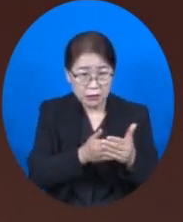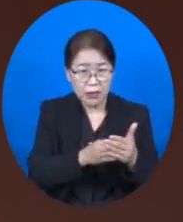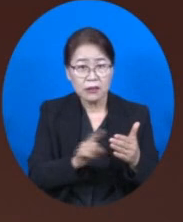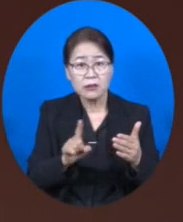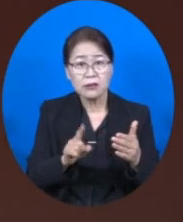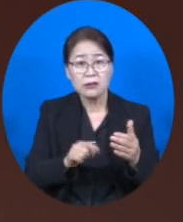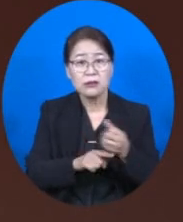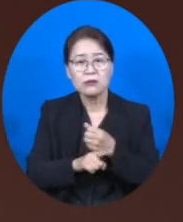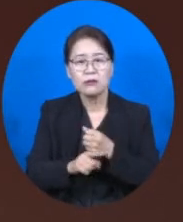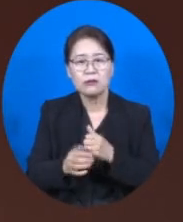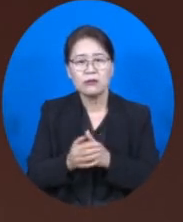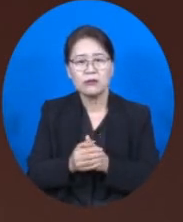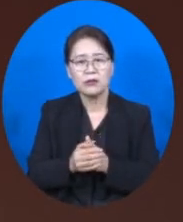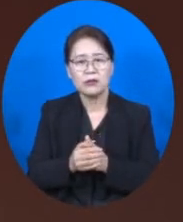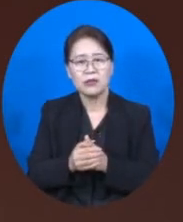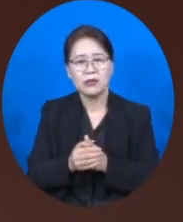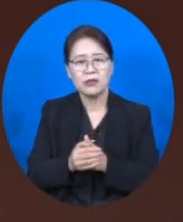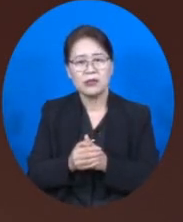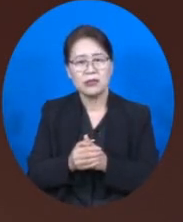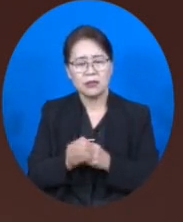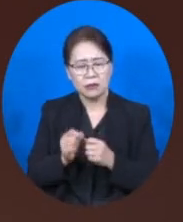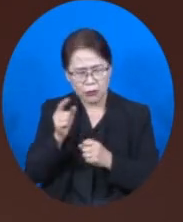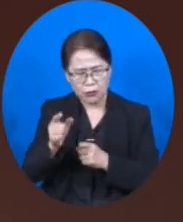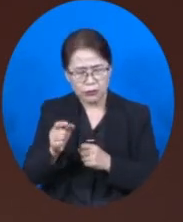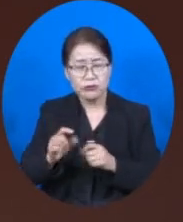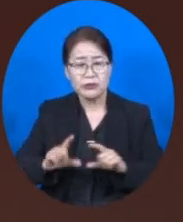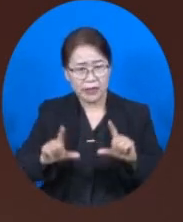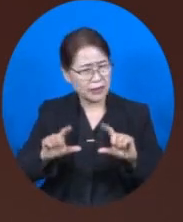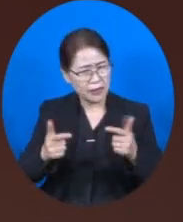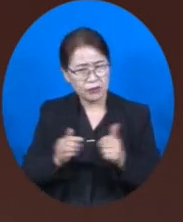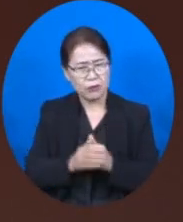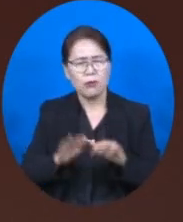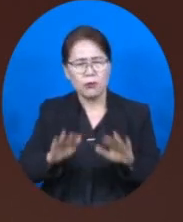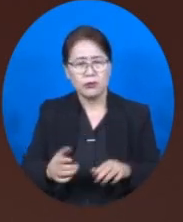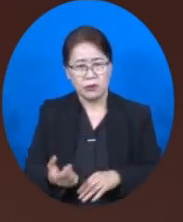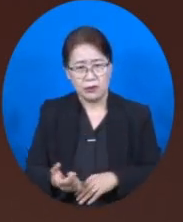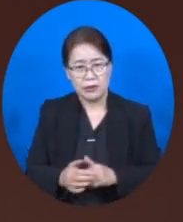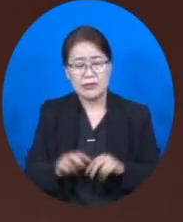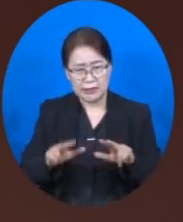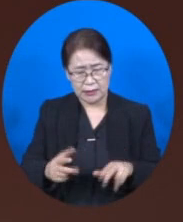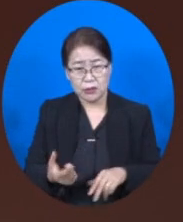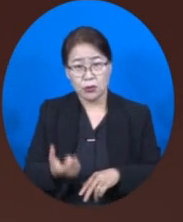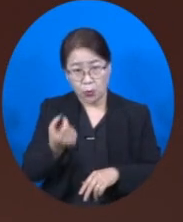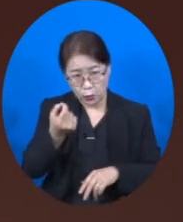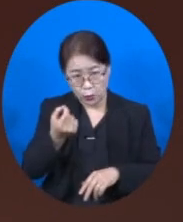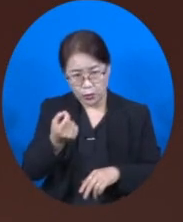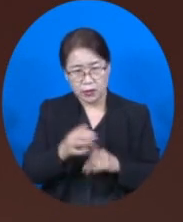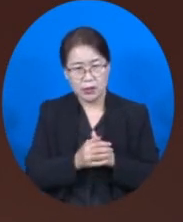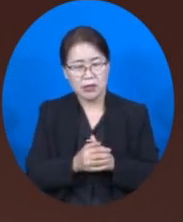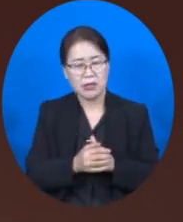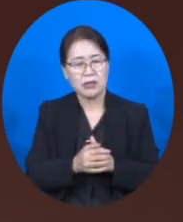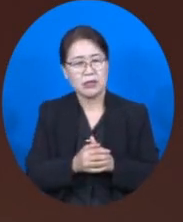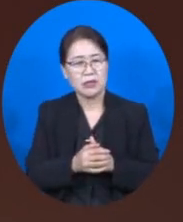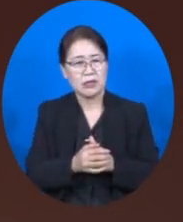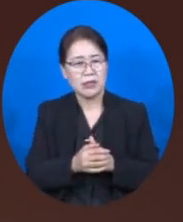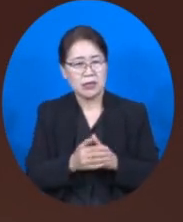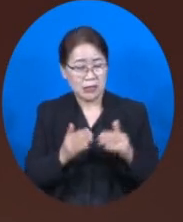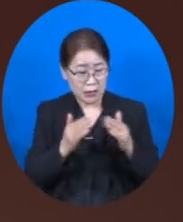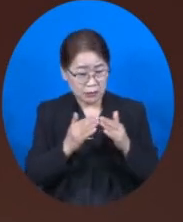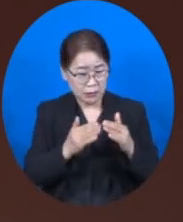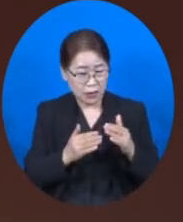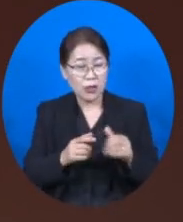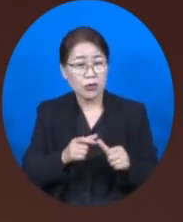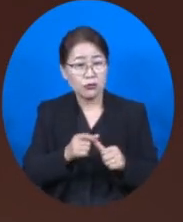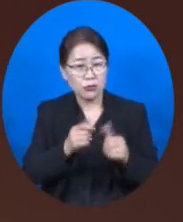중요한 것은 먼 훗날이 아니라 바로 오늘이라는 사실입니다 오늘 구원이이 집에 이르렀다라고